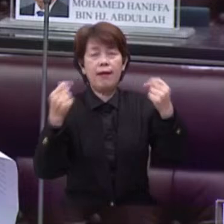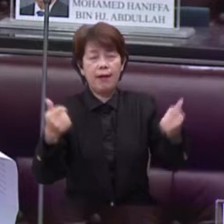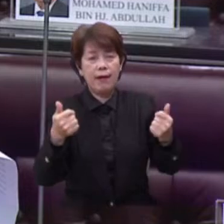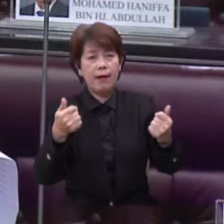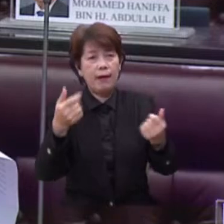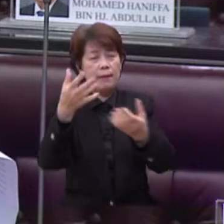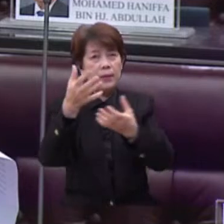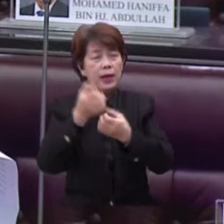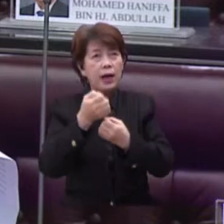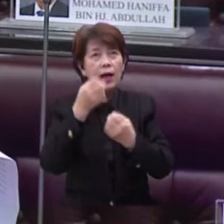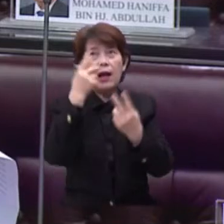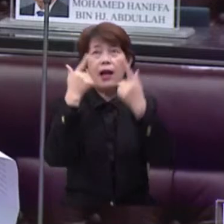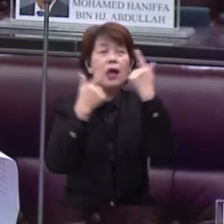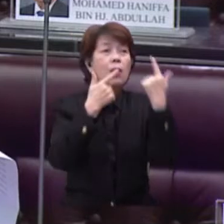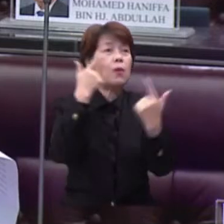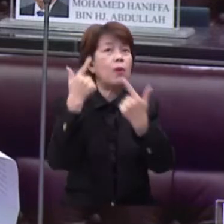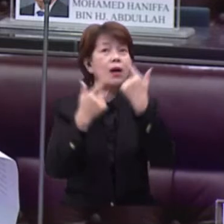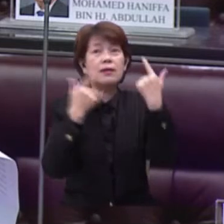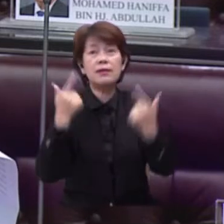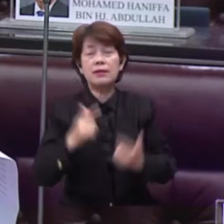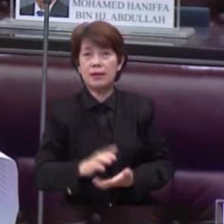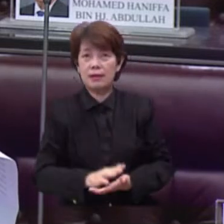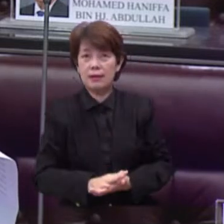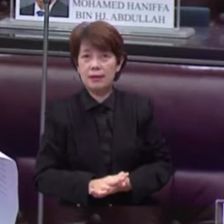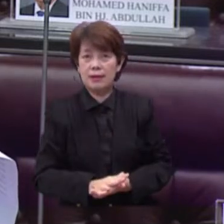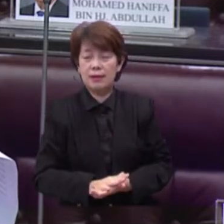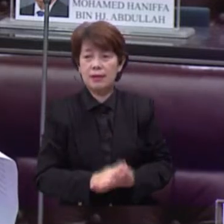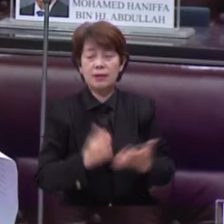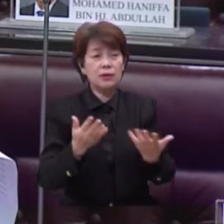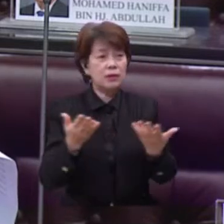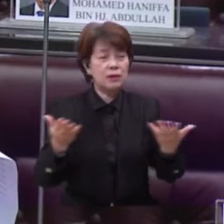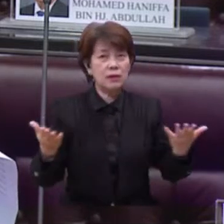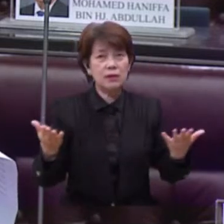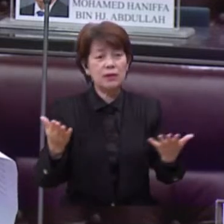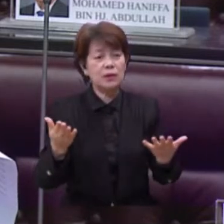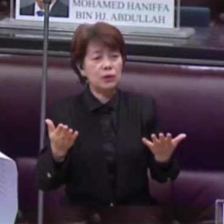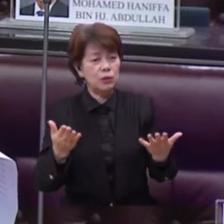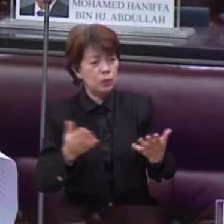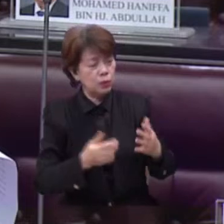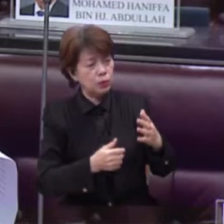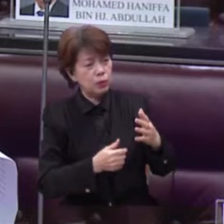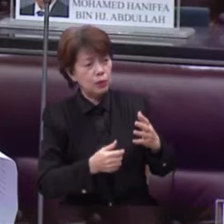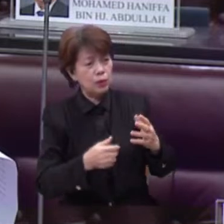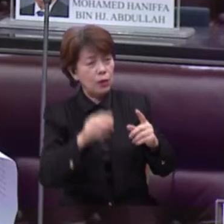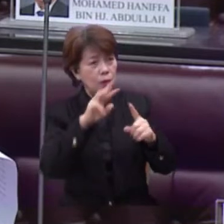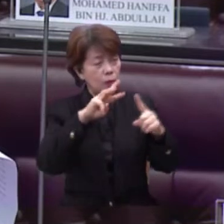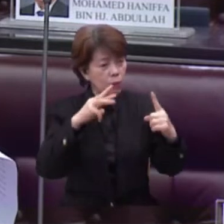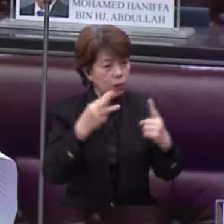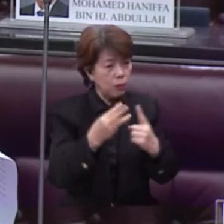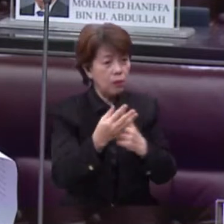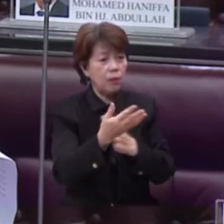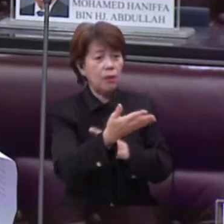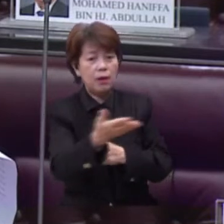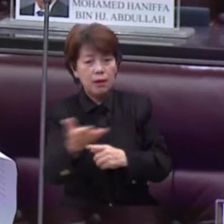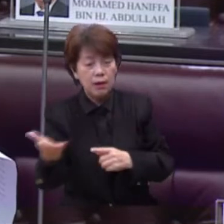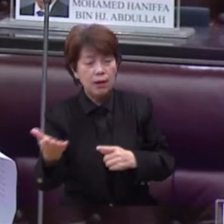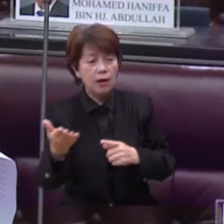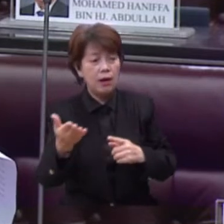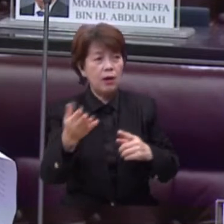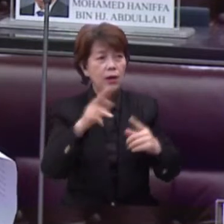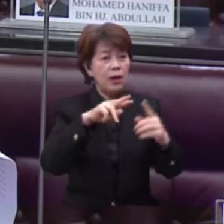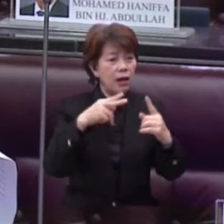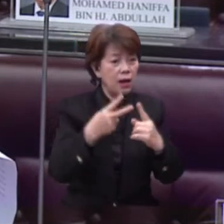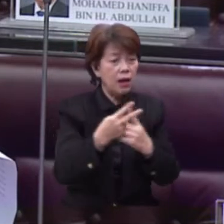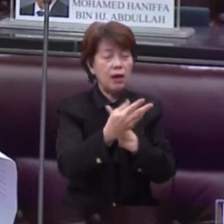mendapatkan rawatan usahlah kita menyusahkan keadaan dengan karena birokrasi dan